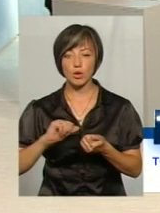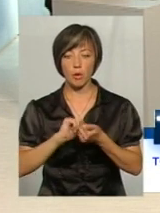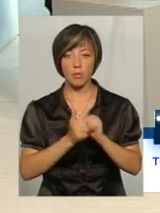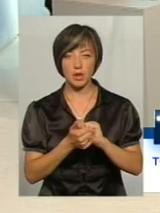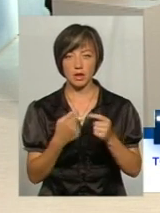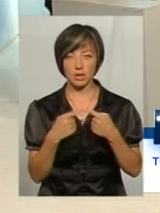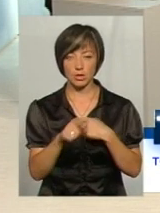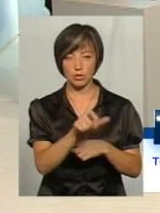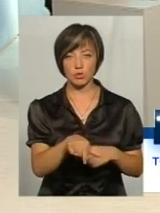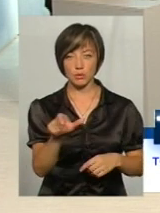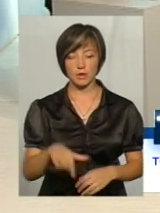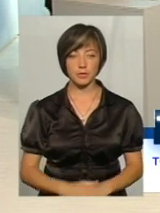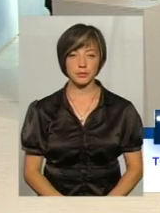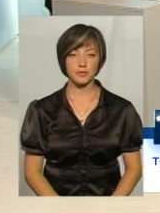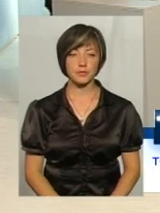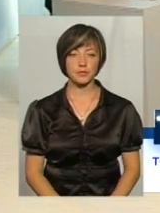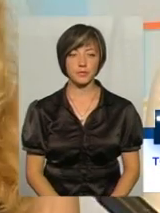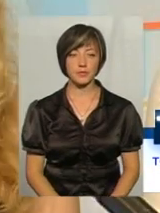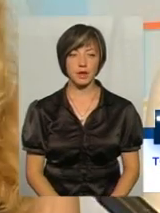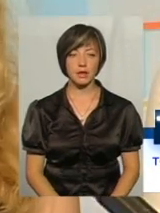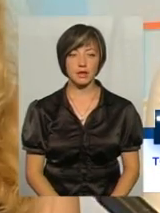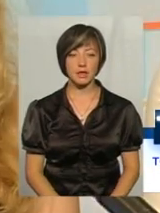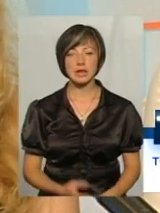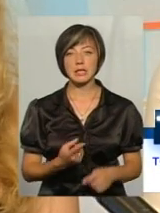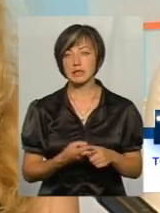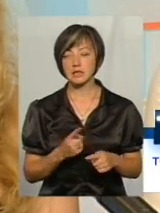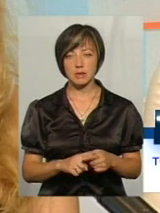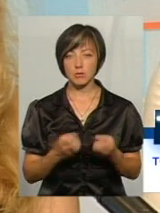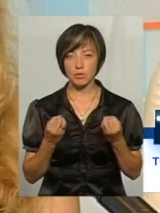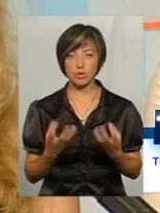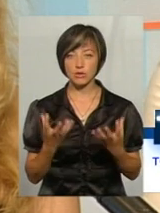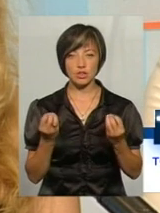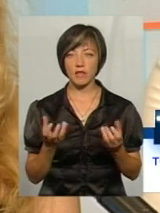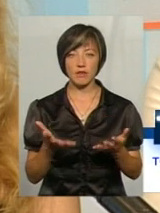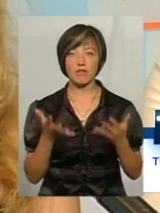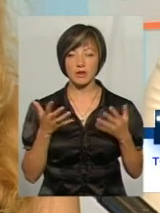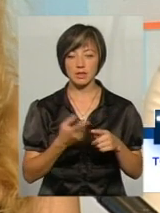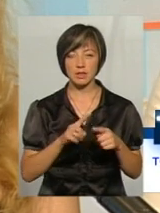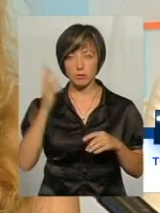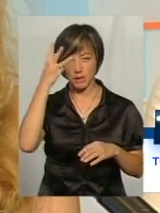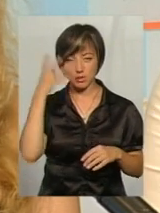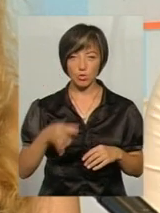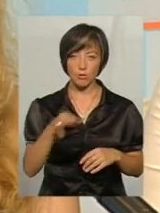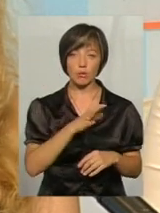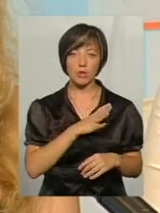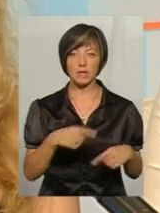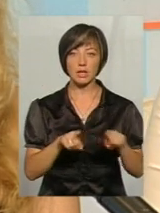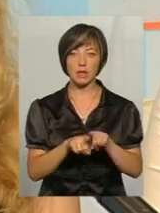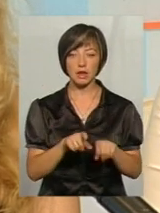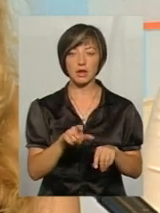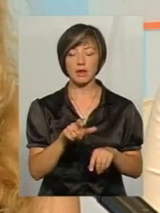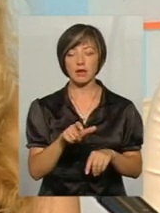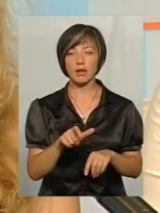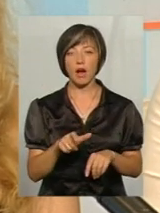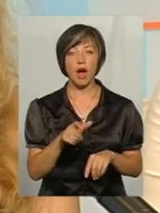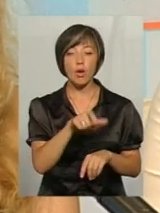на інших полонених. Це, ну, я думаю, що просто ще не виявлено зараз в Хмельницькій області велика кількість цих людей, але